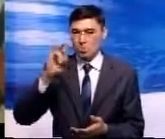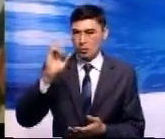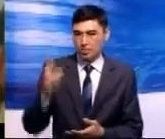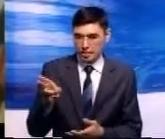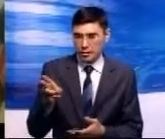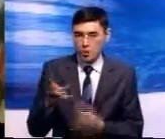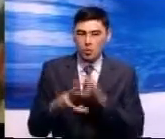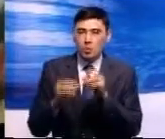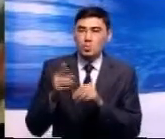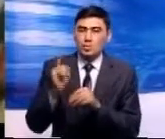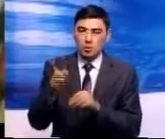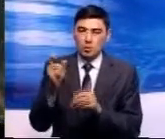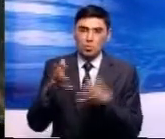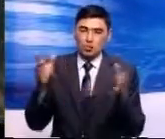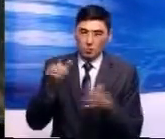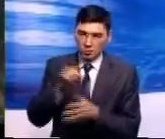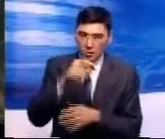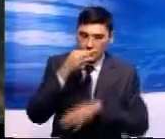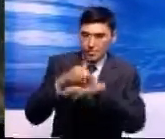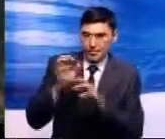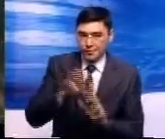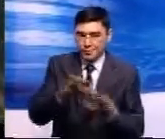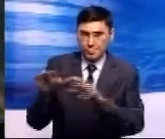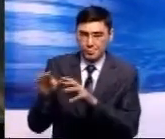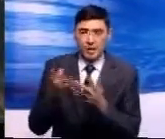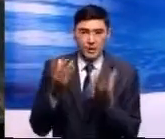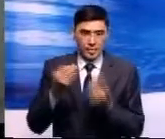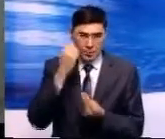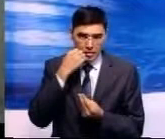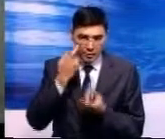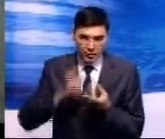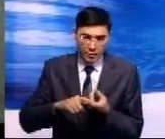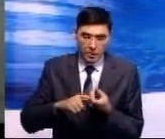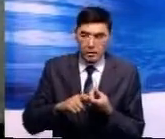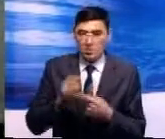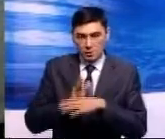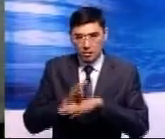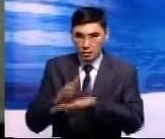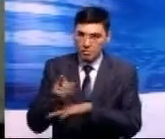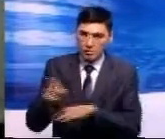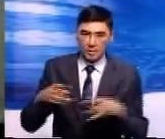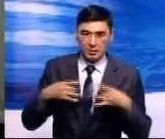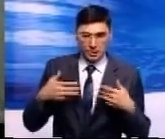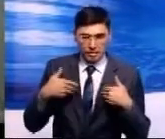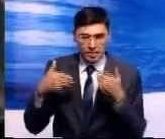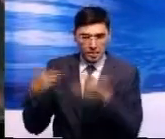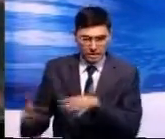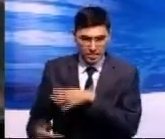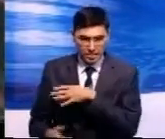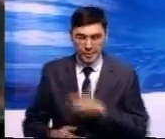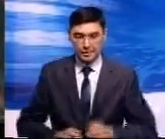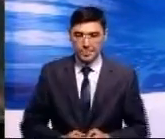человек. В честь Дня пожилого человека аким Семея Ермак Салимов посетил центр и поздравил его подопечных с праздником.